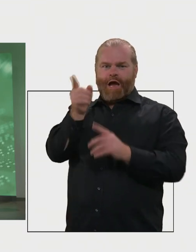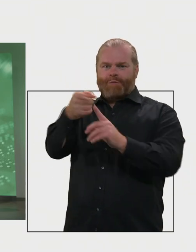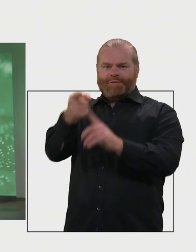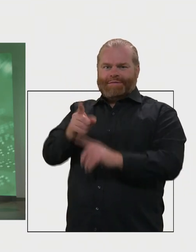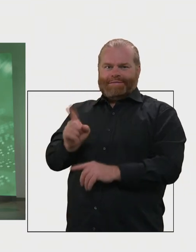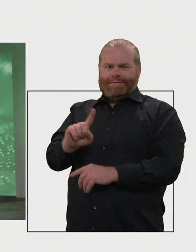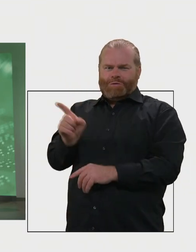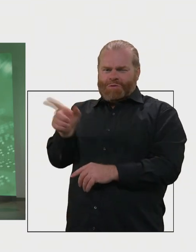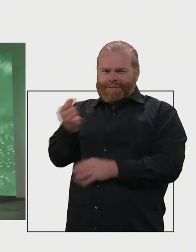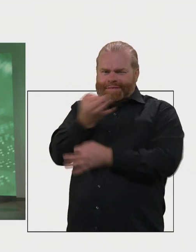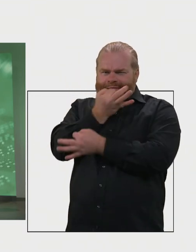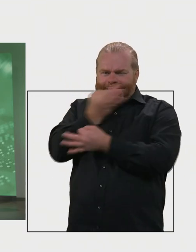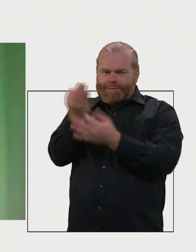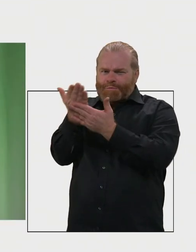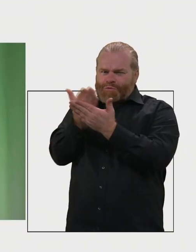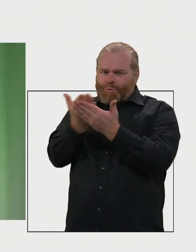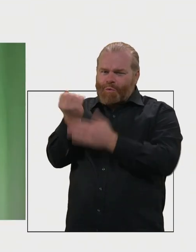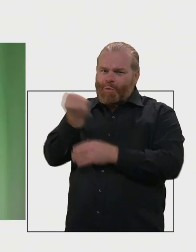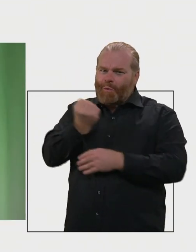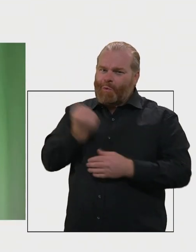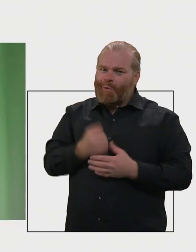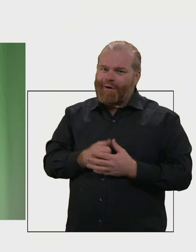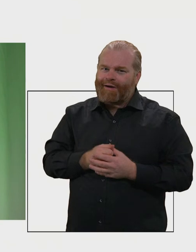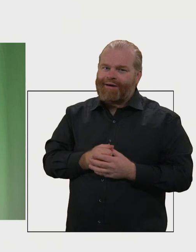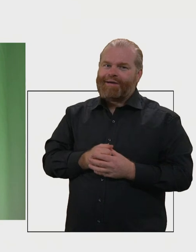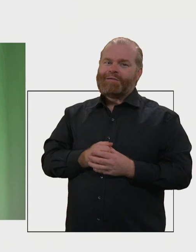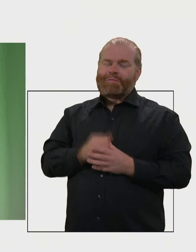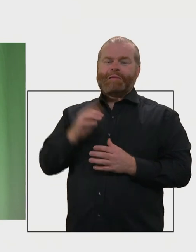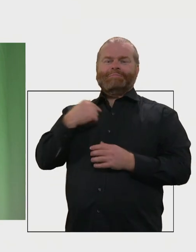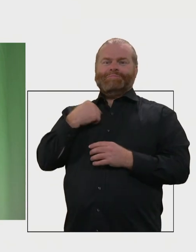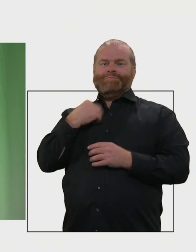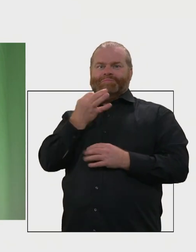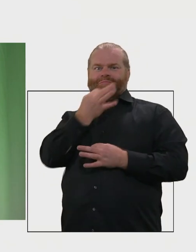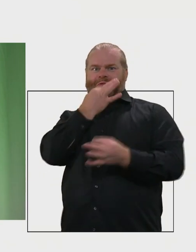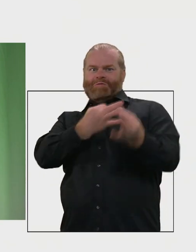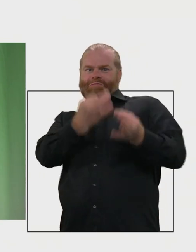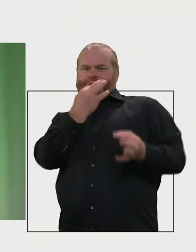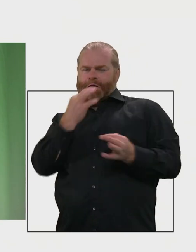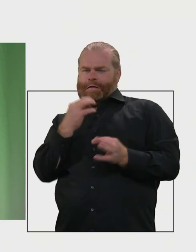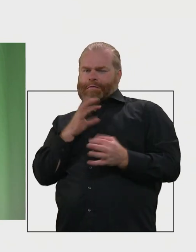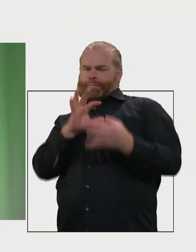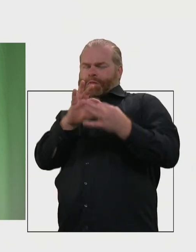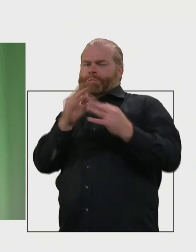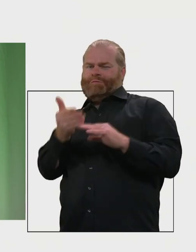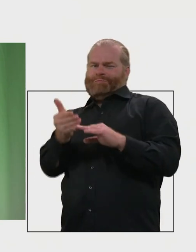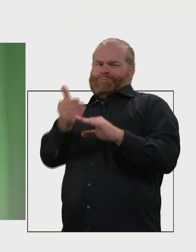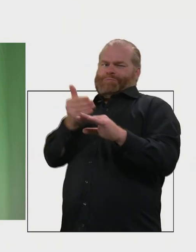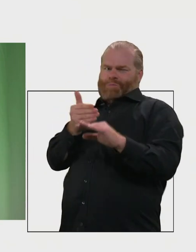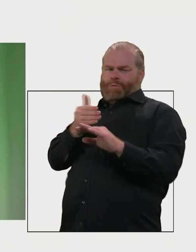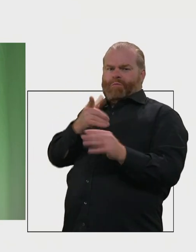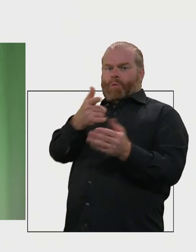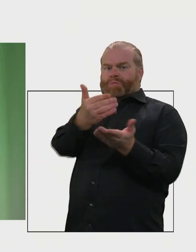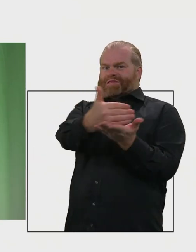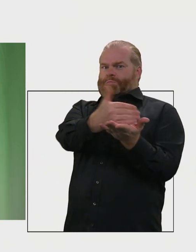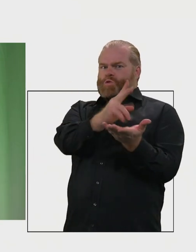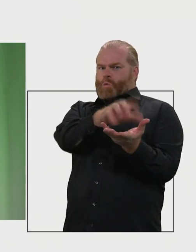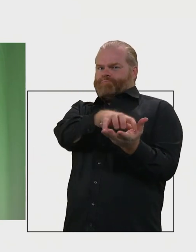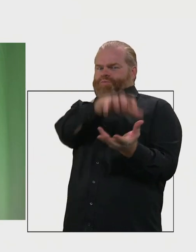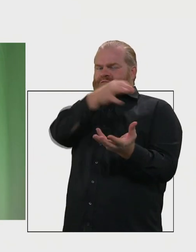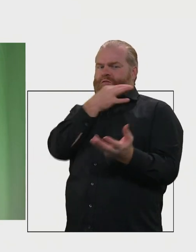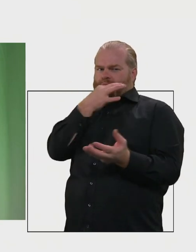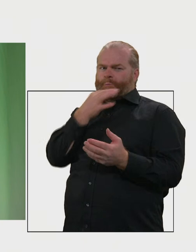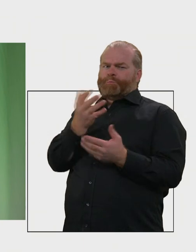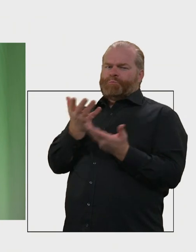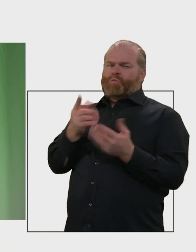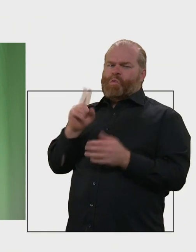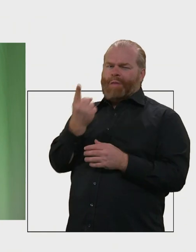bevor wir zu den Fragen kommen, weil die gerade noch alle gesammelt werden, noch ein Beispiel, die Kugelleuchten. Vielleicht wollen wir uns das auch gerne nochmal anschauen. Genau,